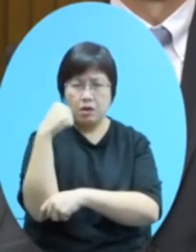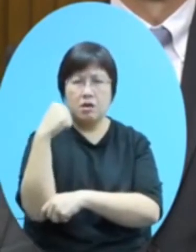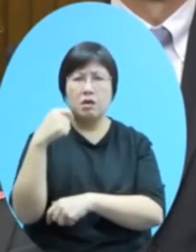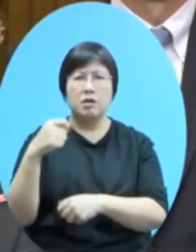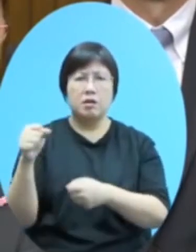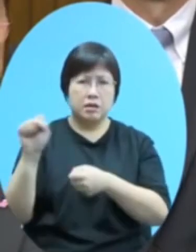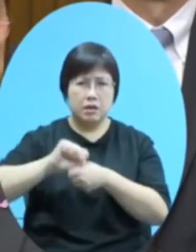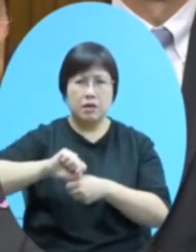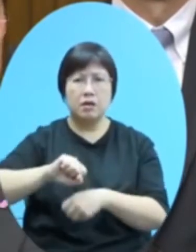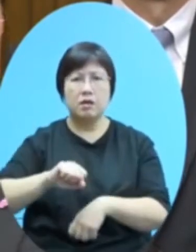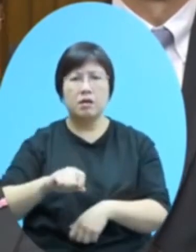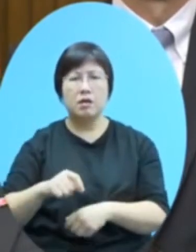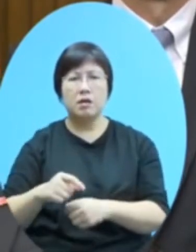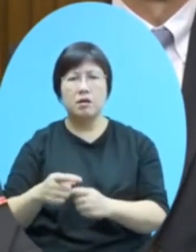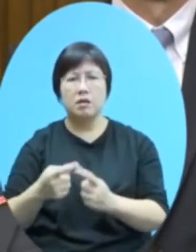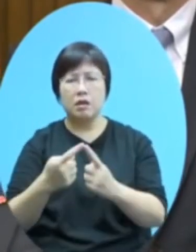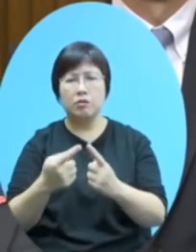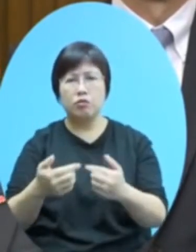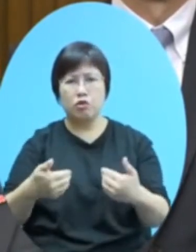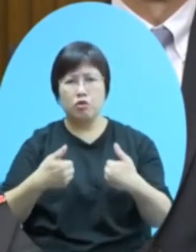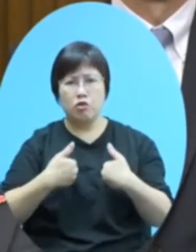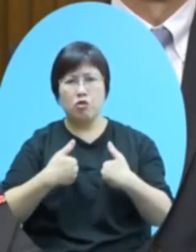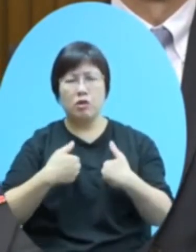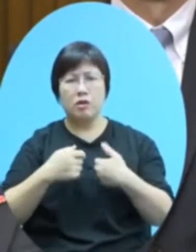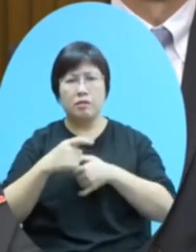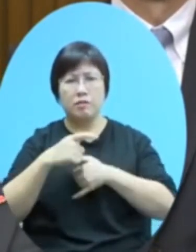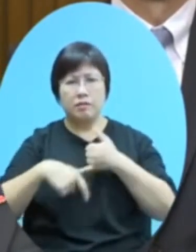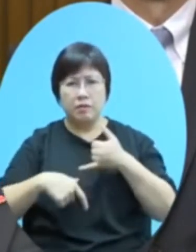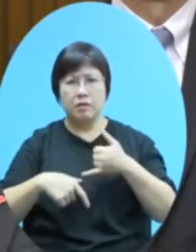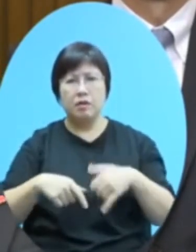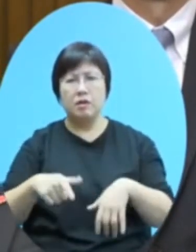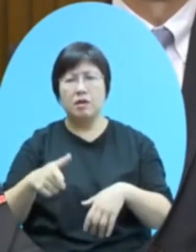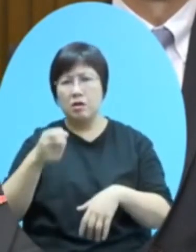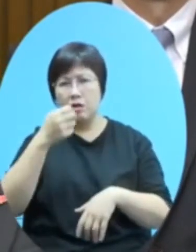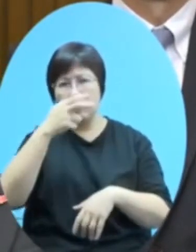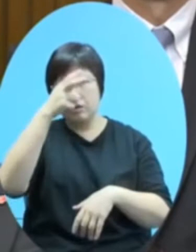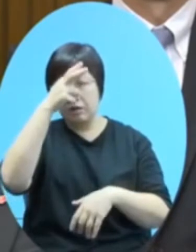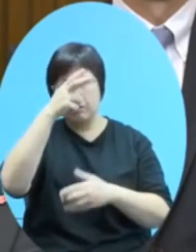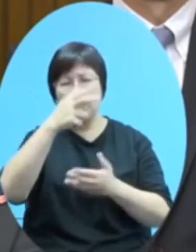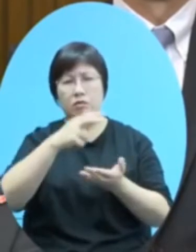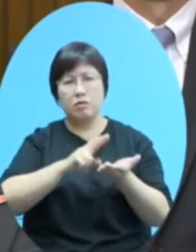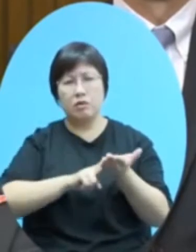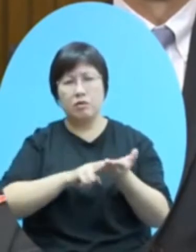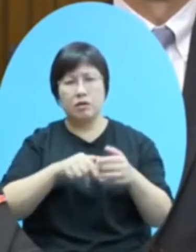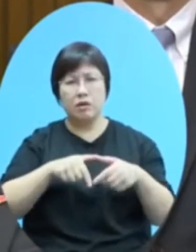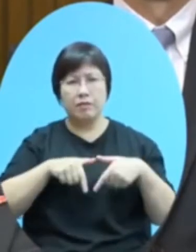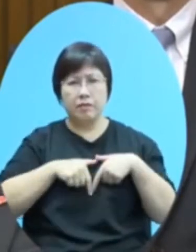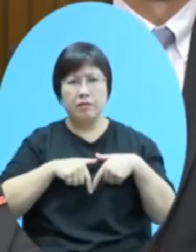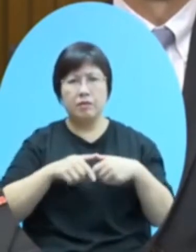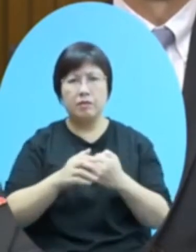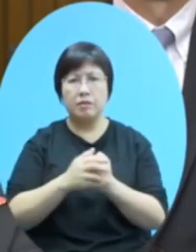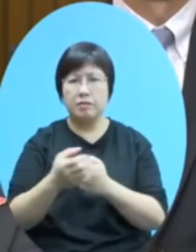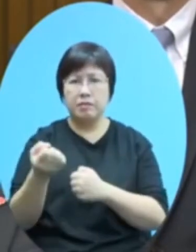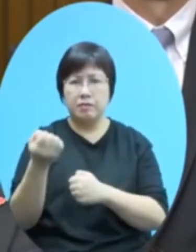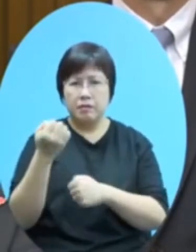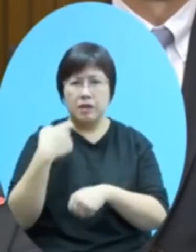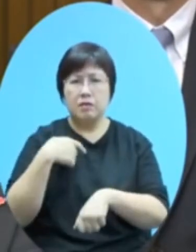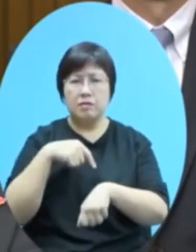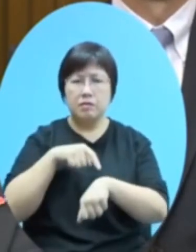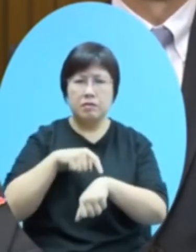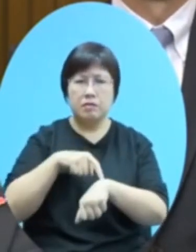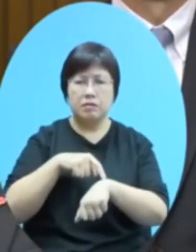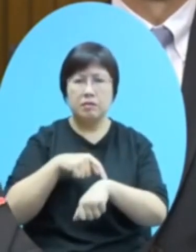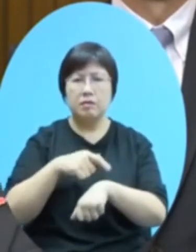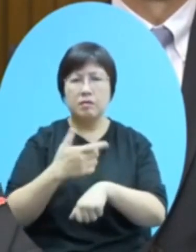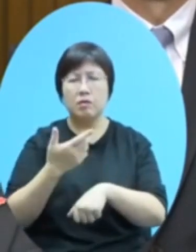到挽回市民对于我本人和对于特区政府管治的信心。所以你问这段时间，当然我